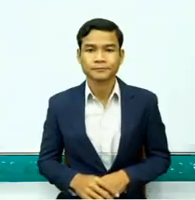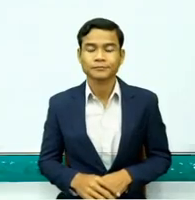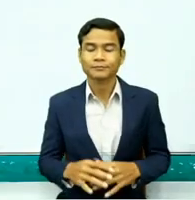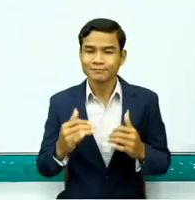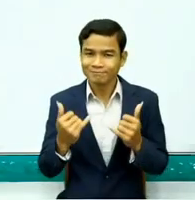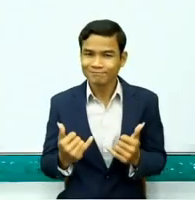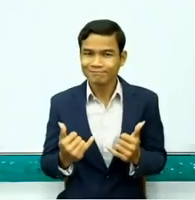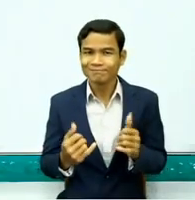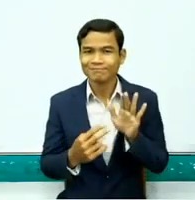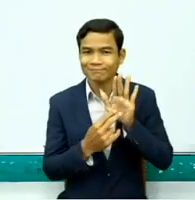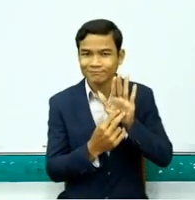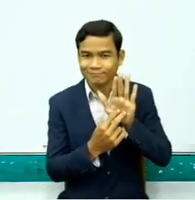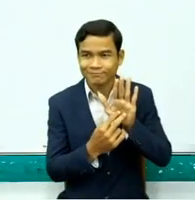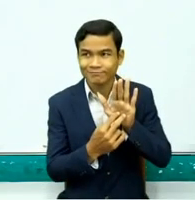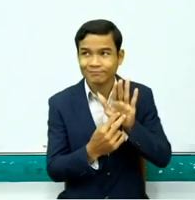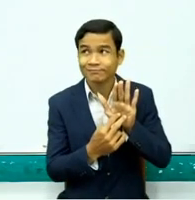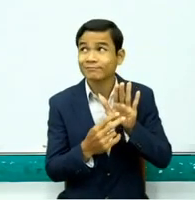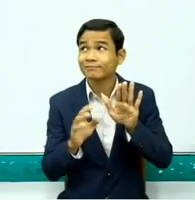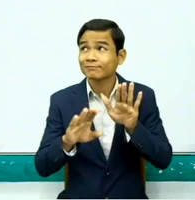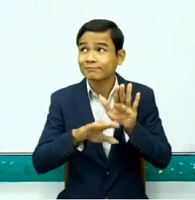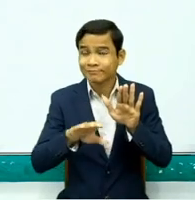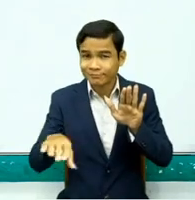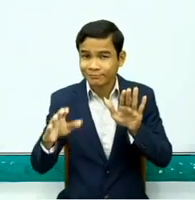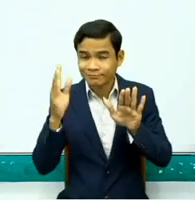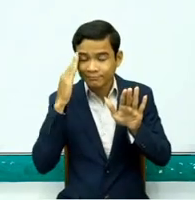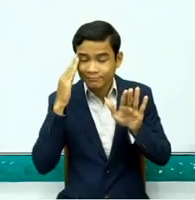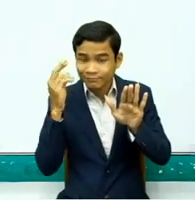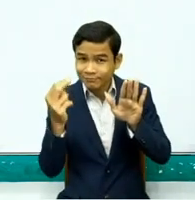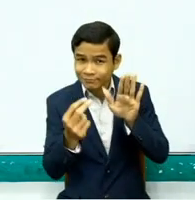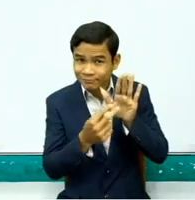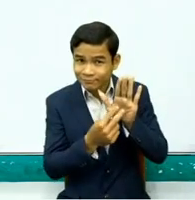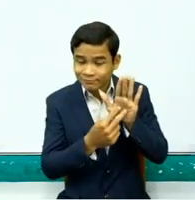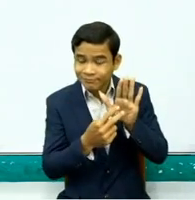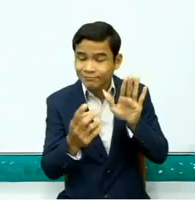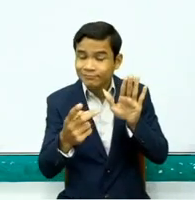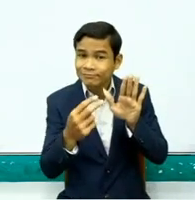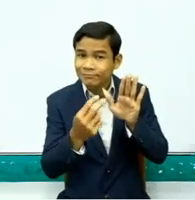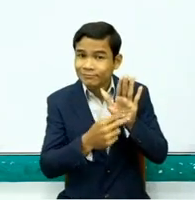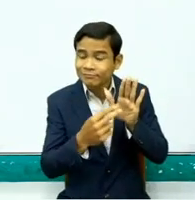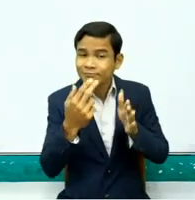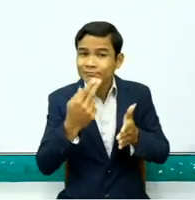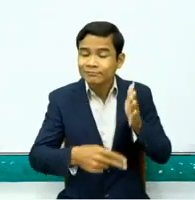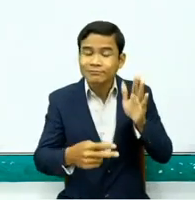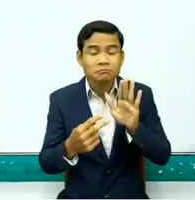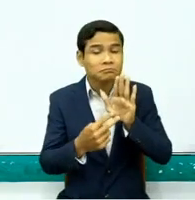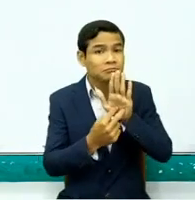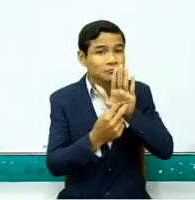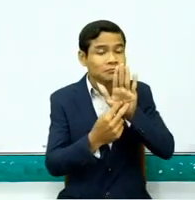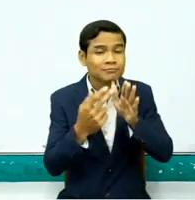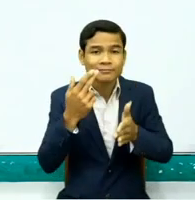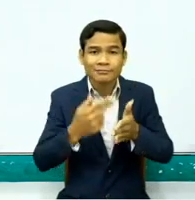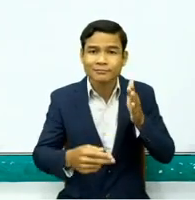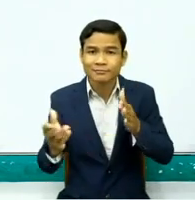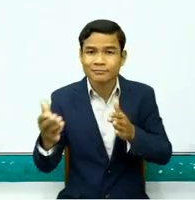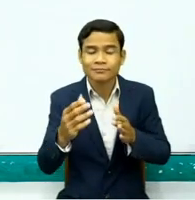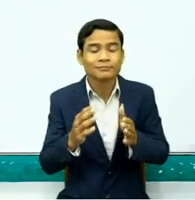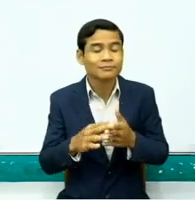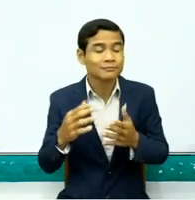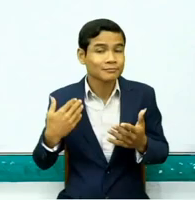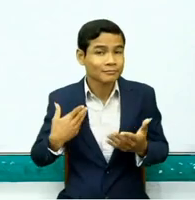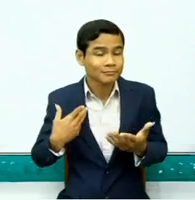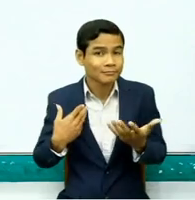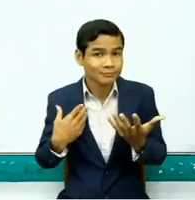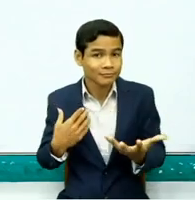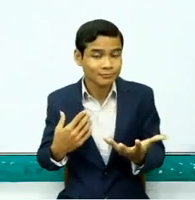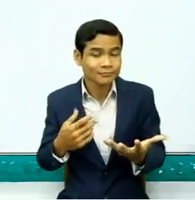នេះ ណែ con khơi nhỉ nè kru vô em mà bằng hai con cái này con mơ mơ nè không cần trai được bỏ nè kru